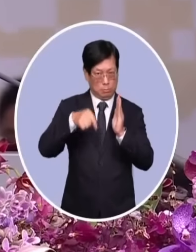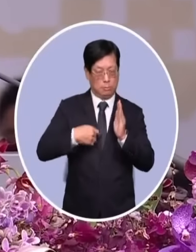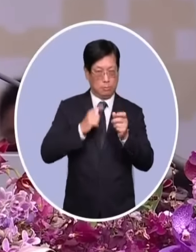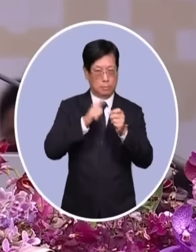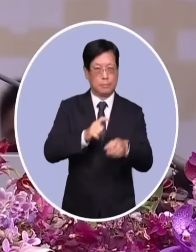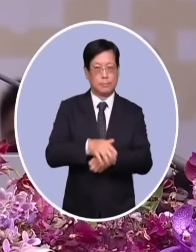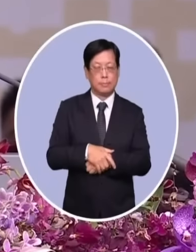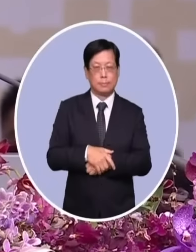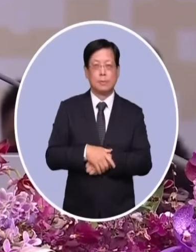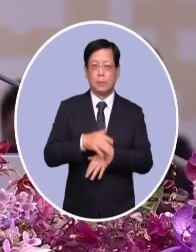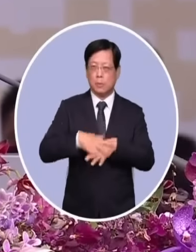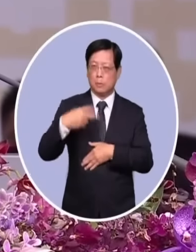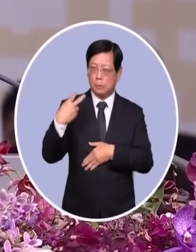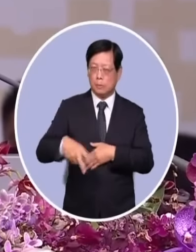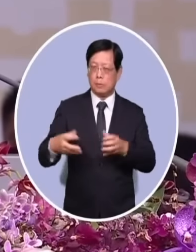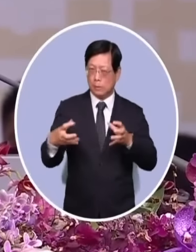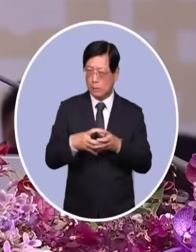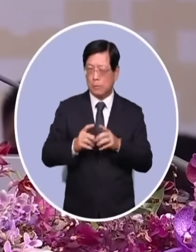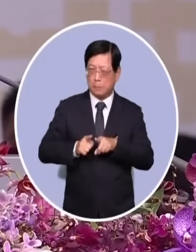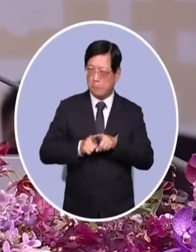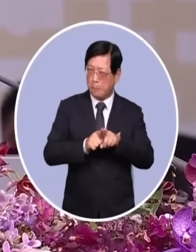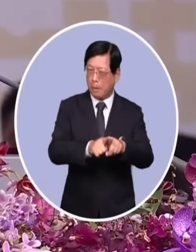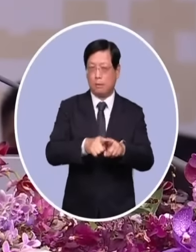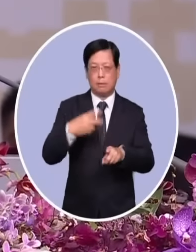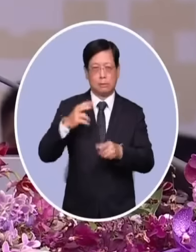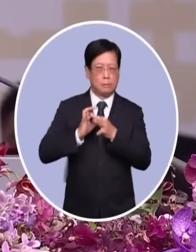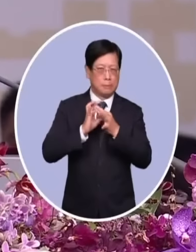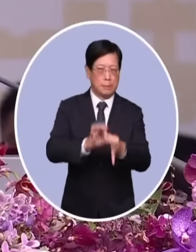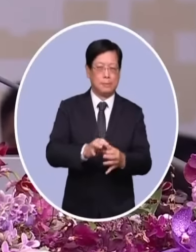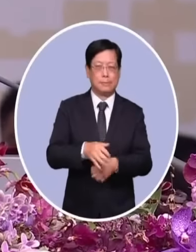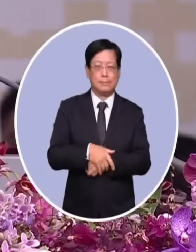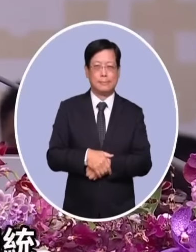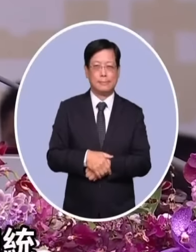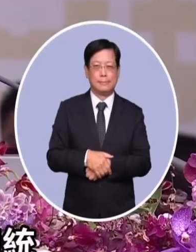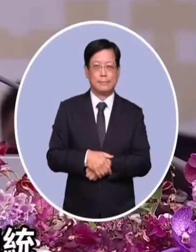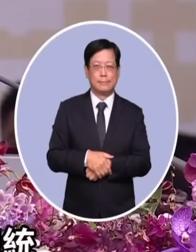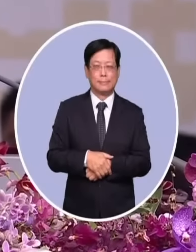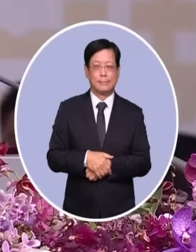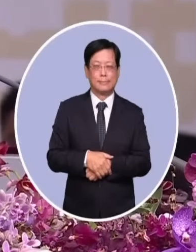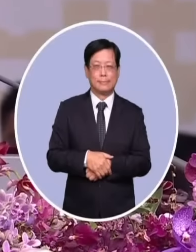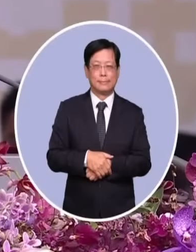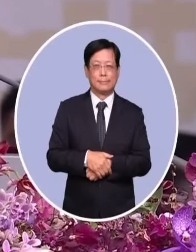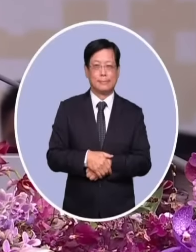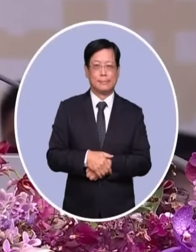路，我们会一起走，继续走。